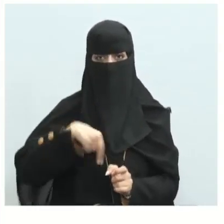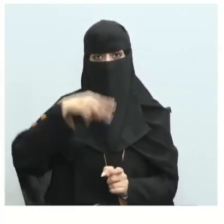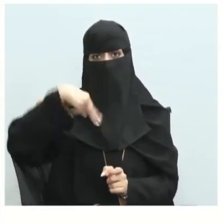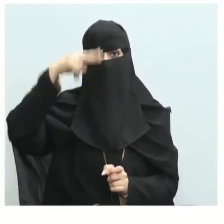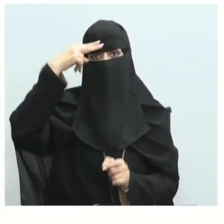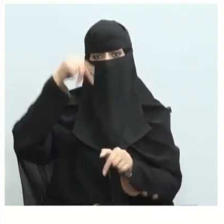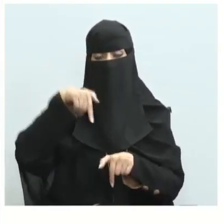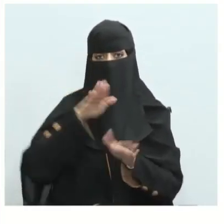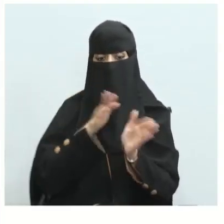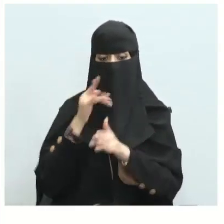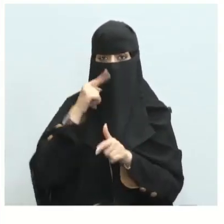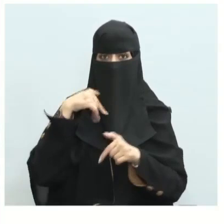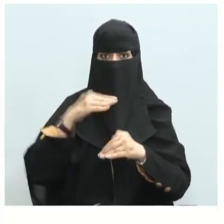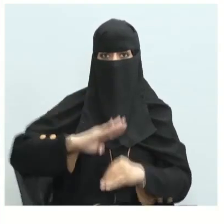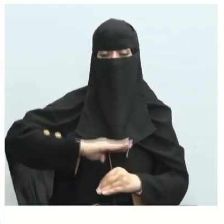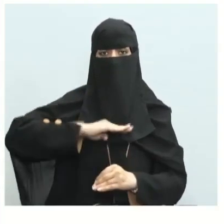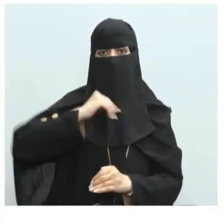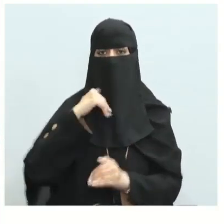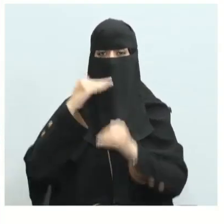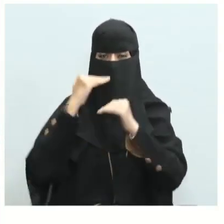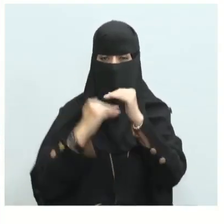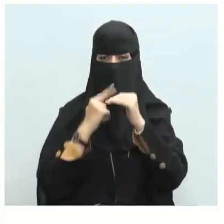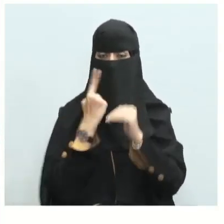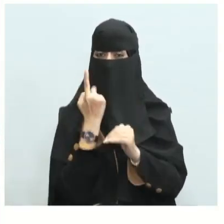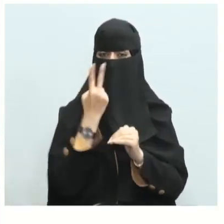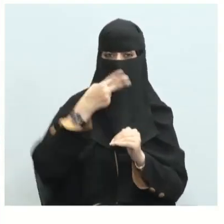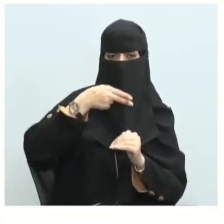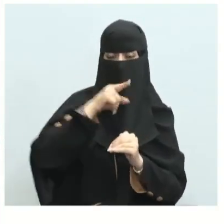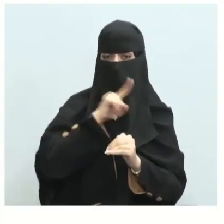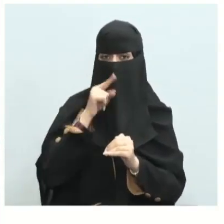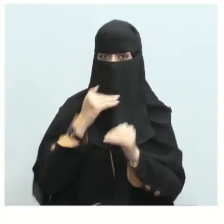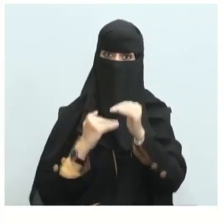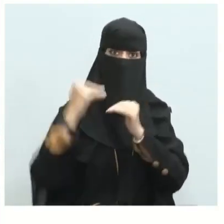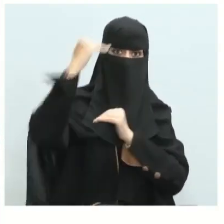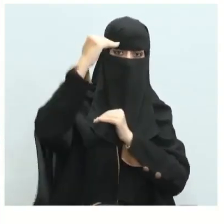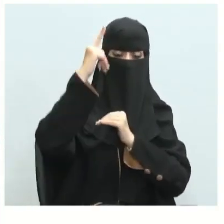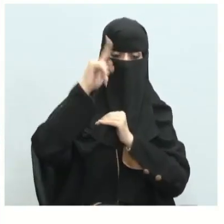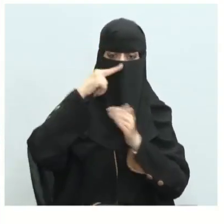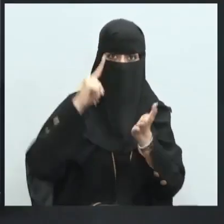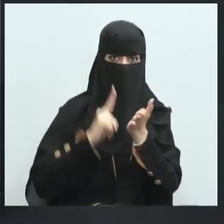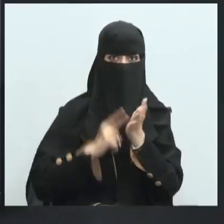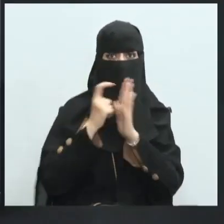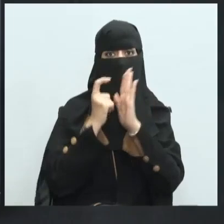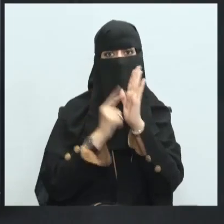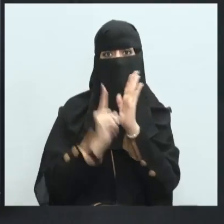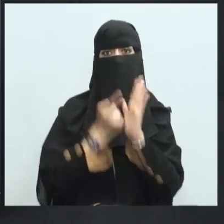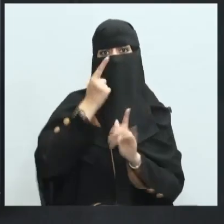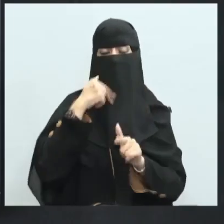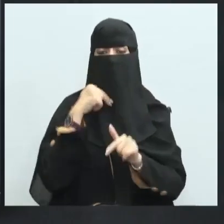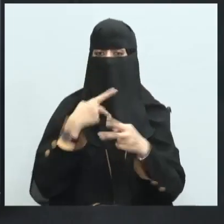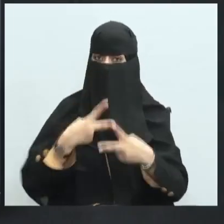وان لا يقل وان لا يقل عمره عن 21 عاما هذا الشرط الاول للحصول